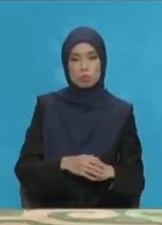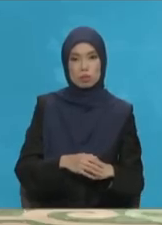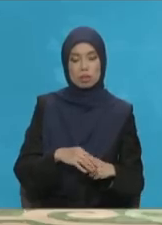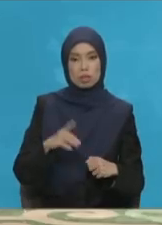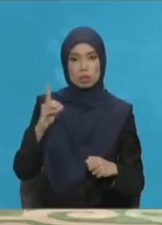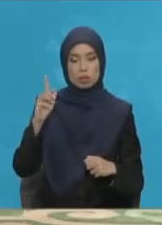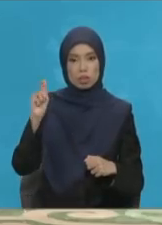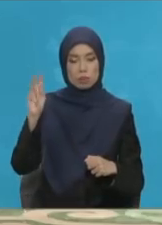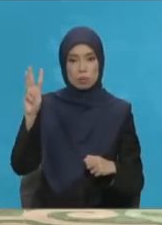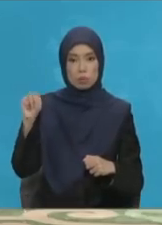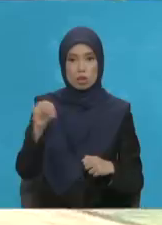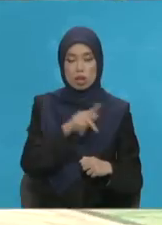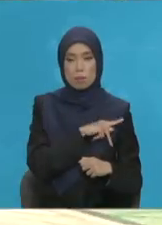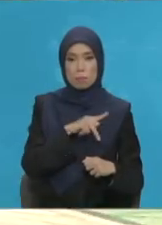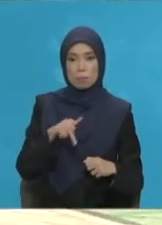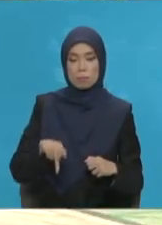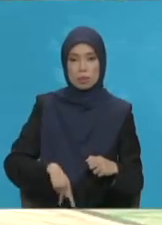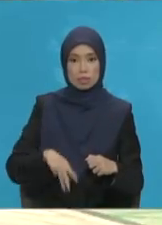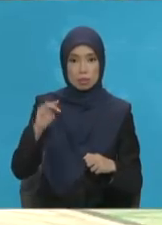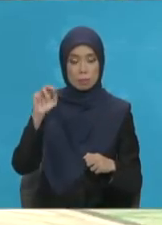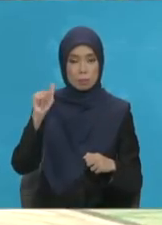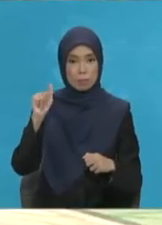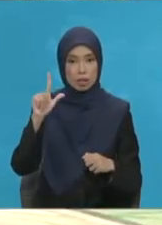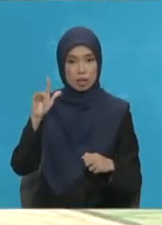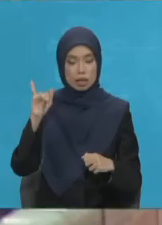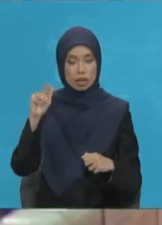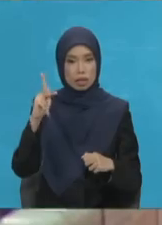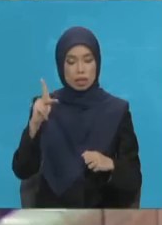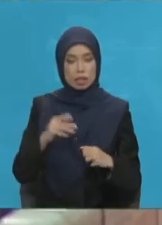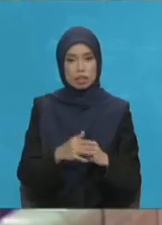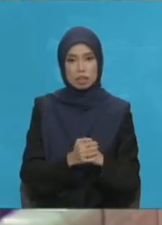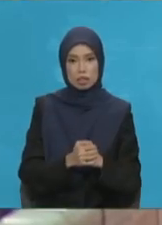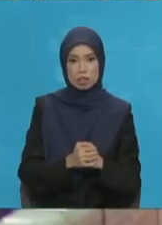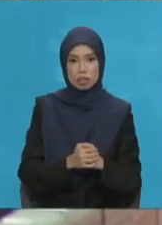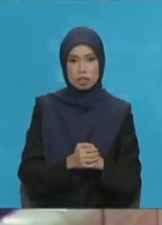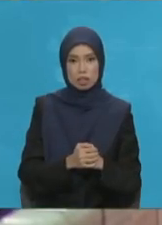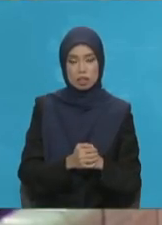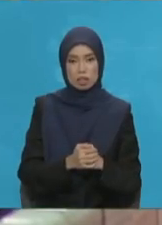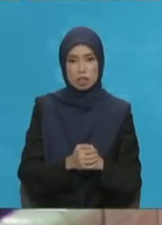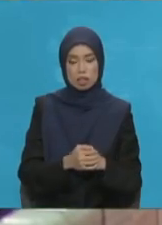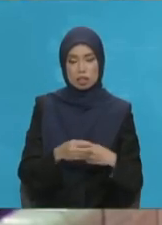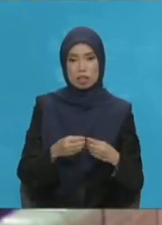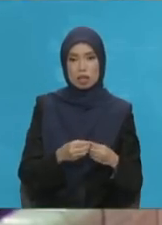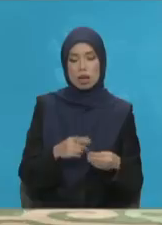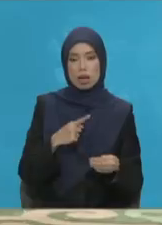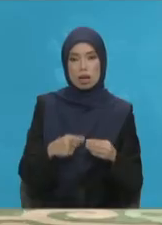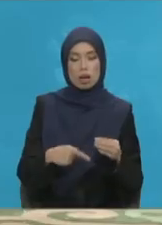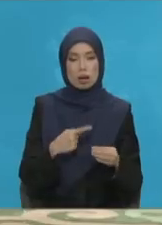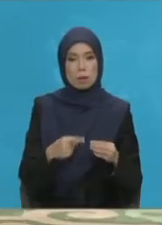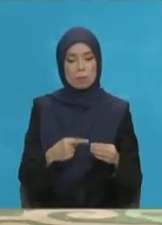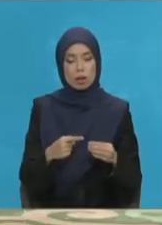bahwa majelis istiadat dari raja dan pertunangan gereja